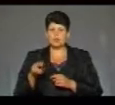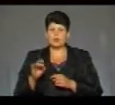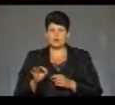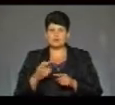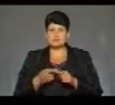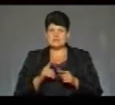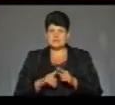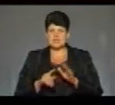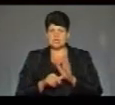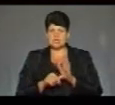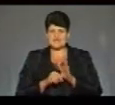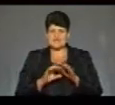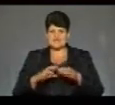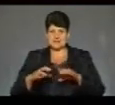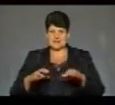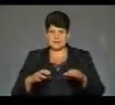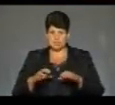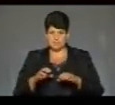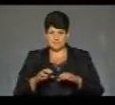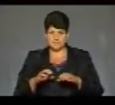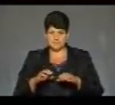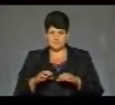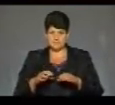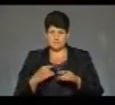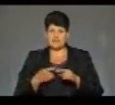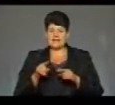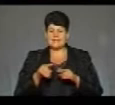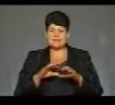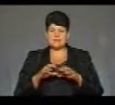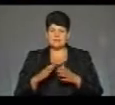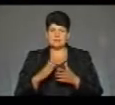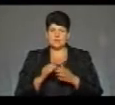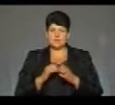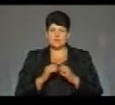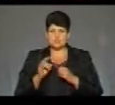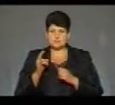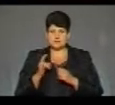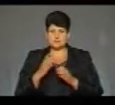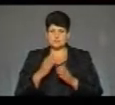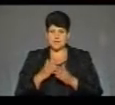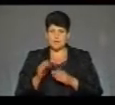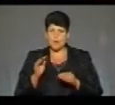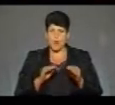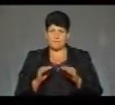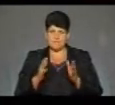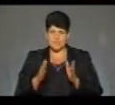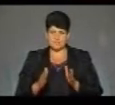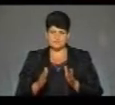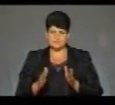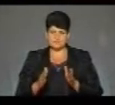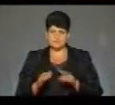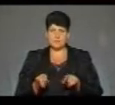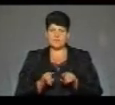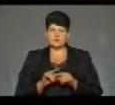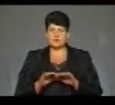набір із 6 цеглинок. Ось такі цеглинки має на кожну дитинку, маємо такий комплект. Також